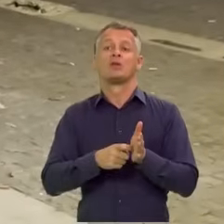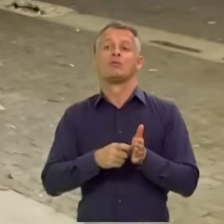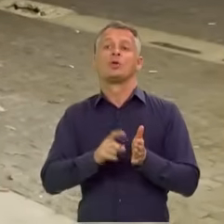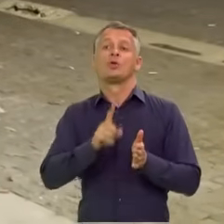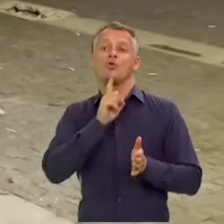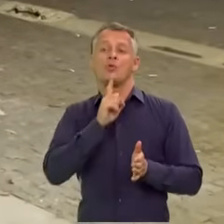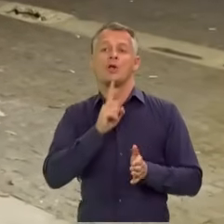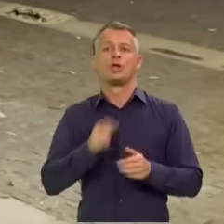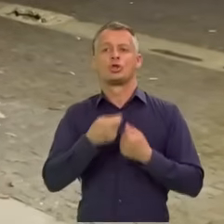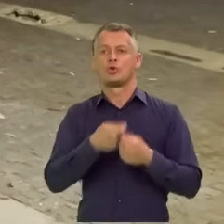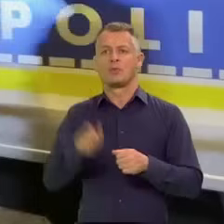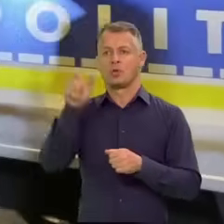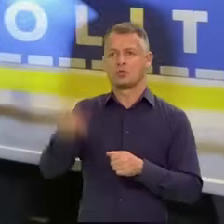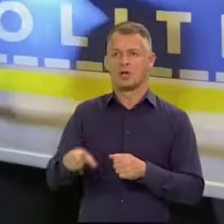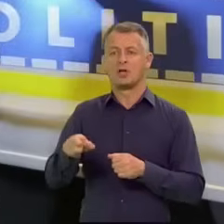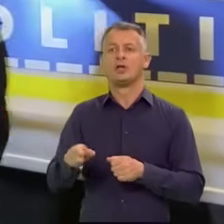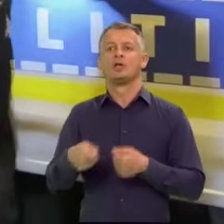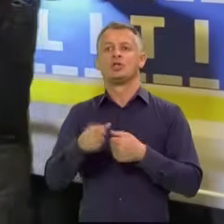de pe străzile centrului vechi.